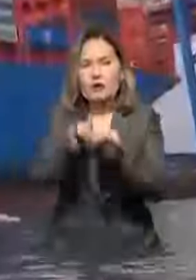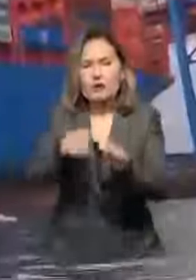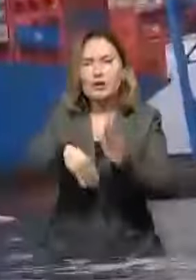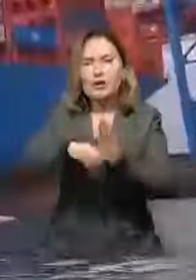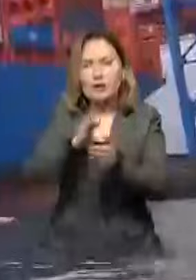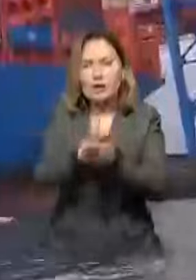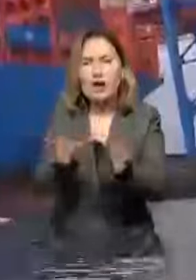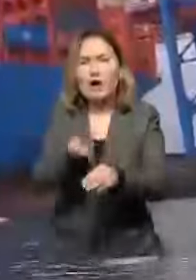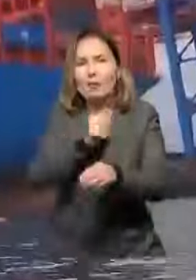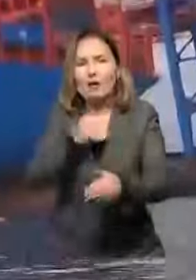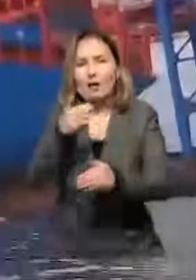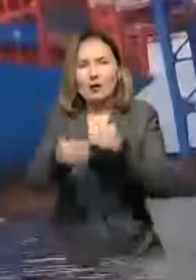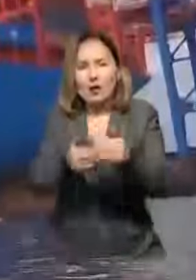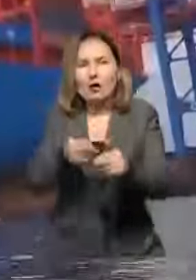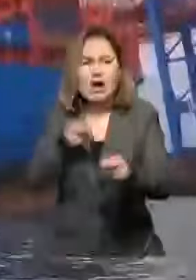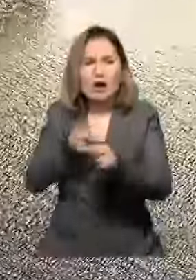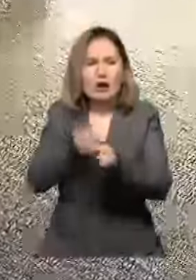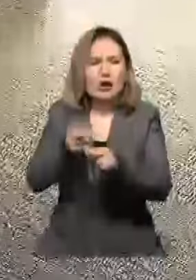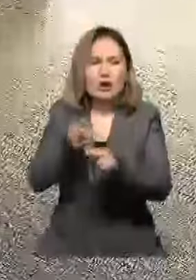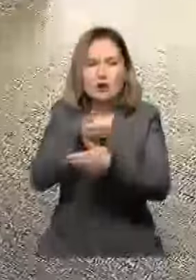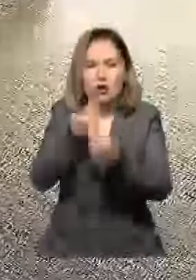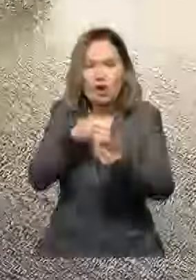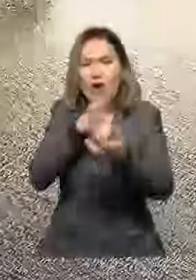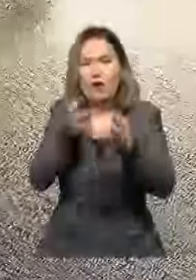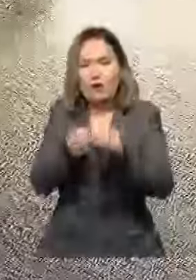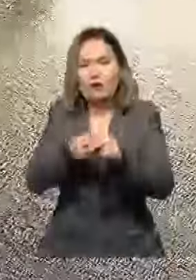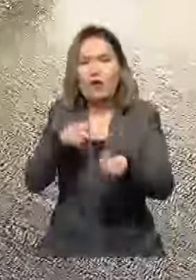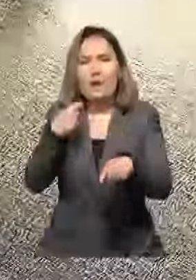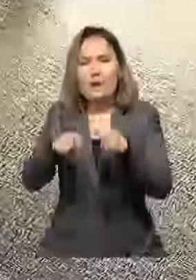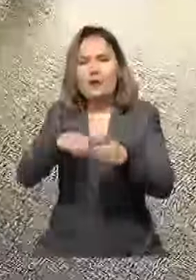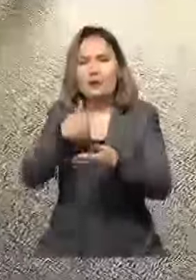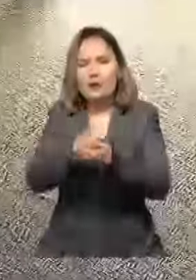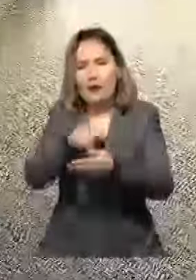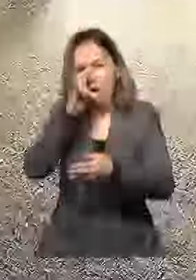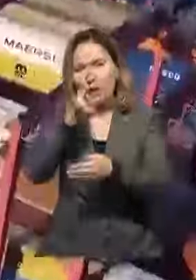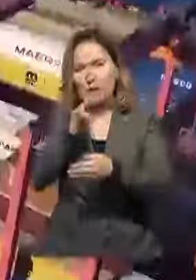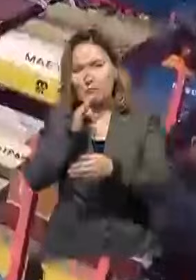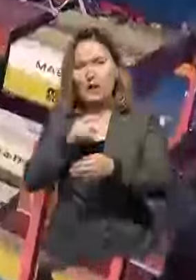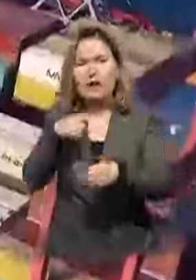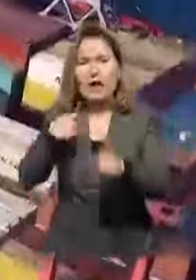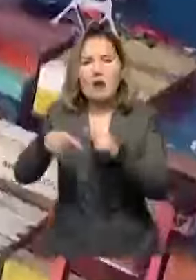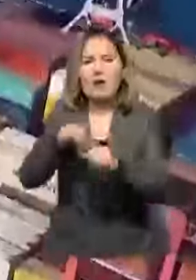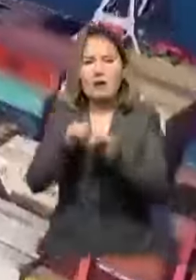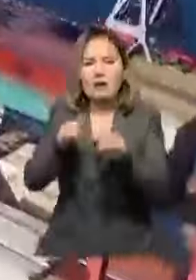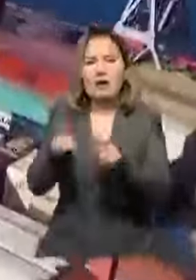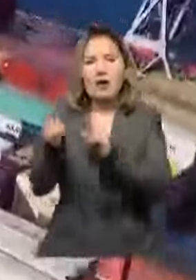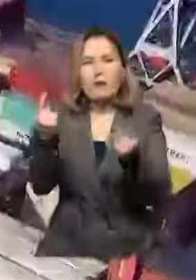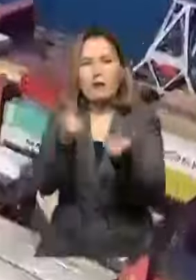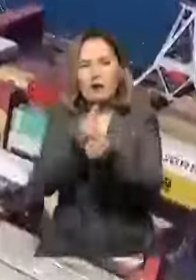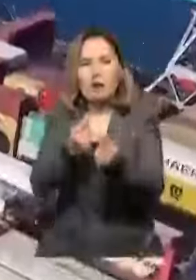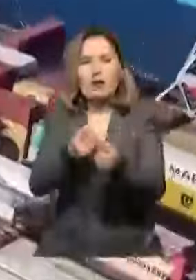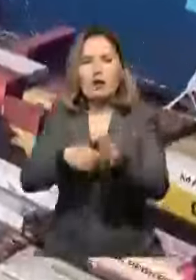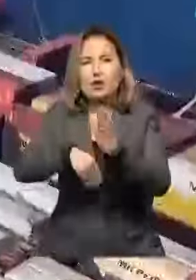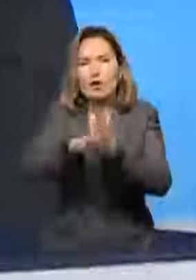басқа, серіктестікке ештеңе кедергі келтіре алмайды. Енді басты мақсат сауданы нығайту, қазір алыс-берісті жеделдету үшін логистикадағы ынтымақтастық бекіп